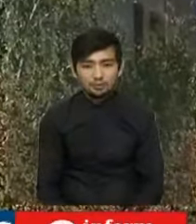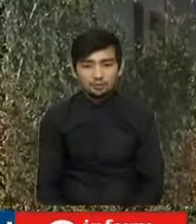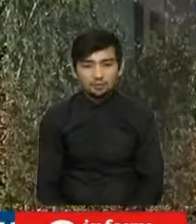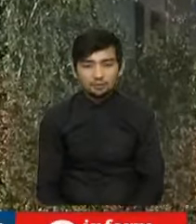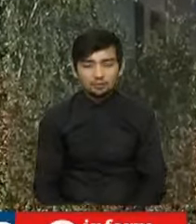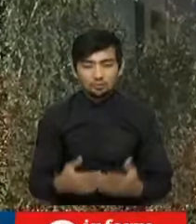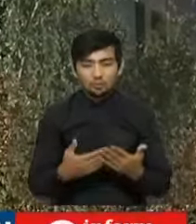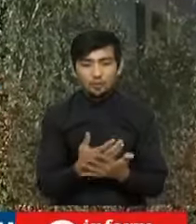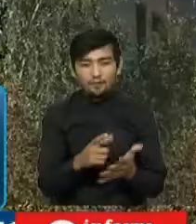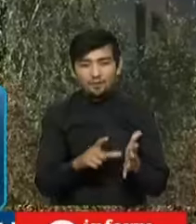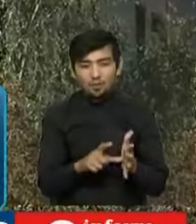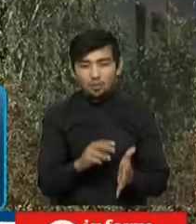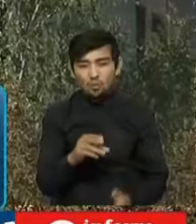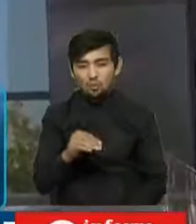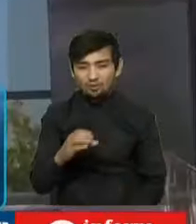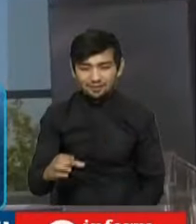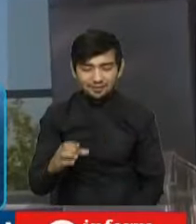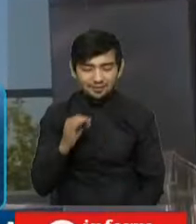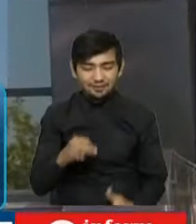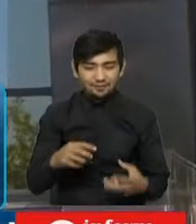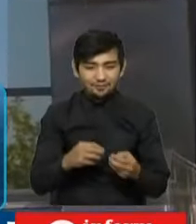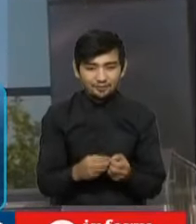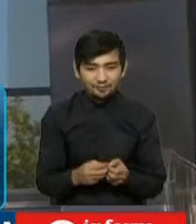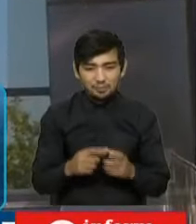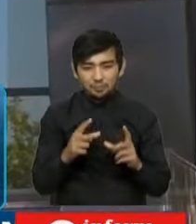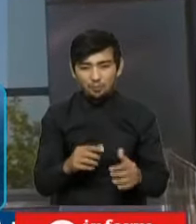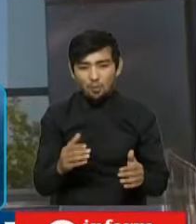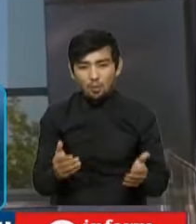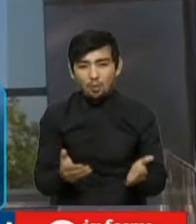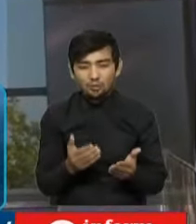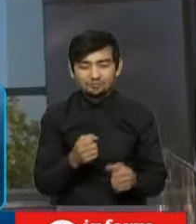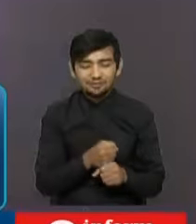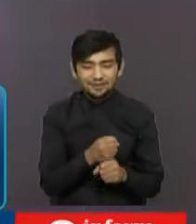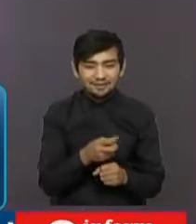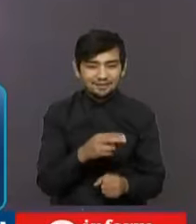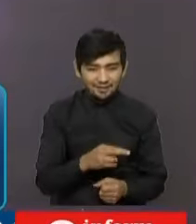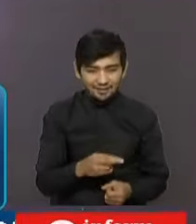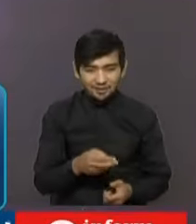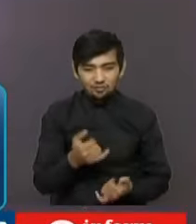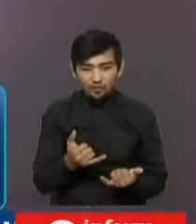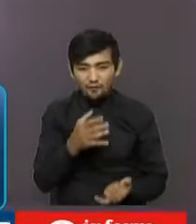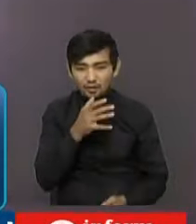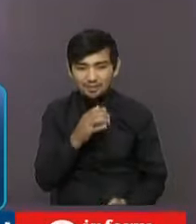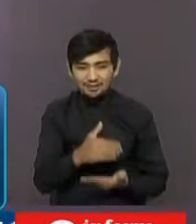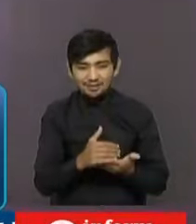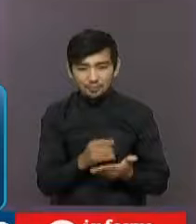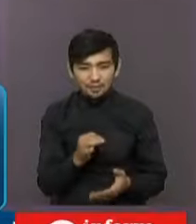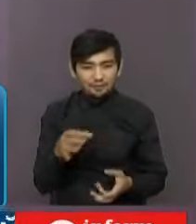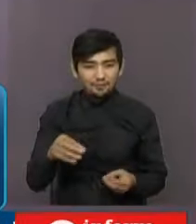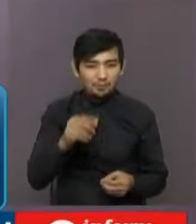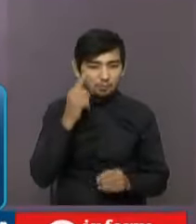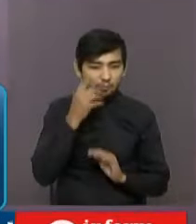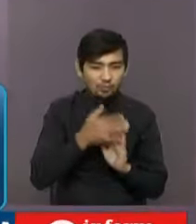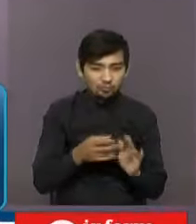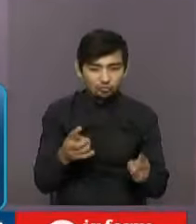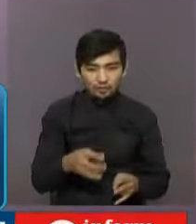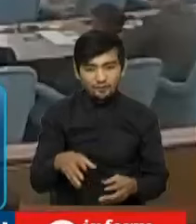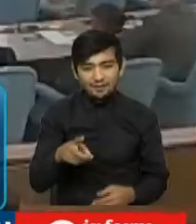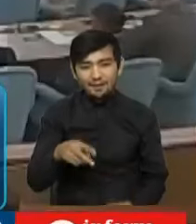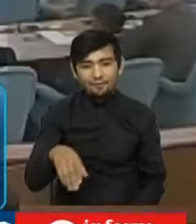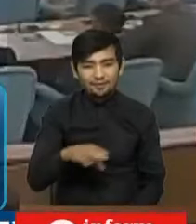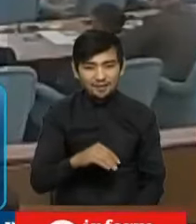Новый налоговый кодекс призван перезагрузить и упростить существующую систему. Его положения должны быть понятны для всех экономически активных